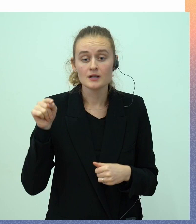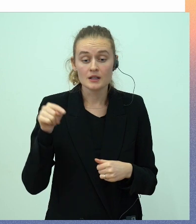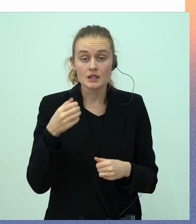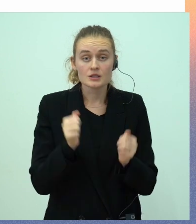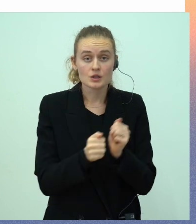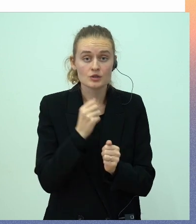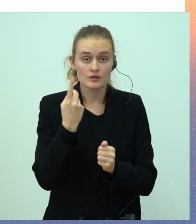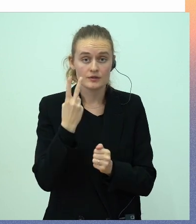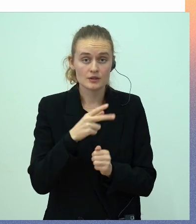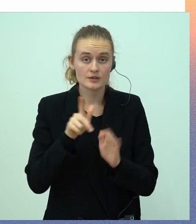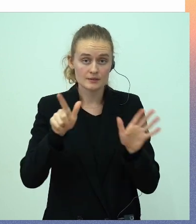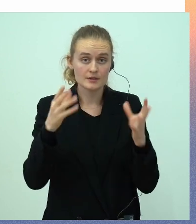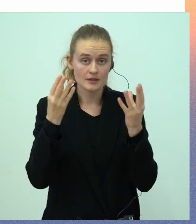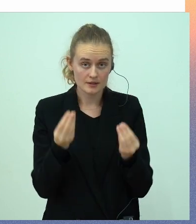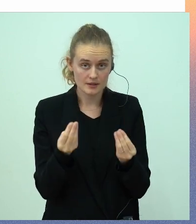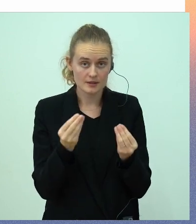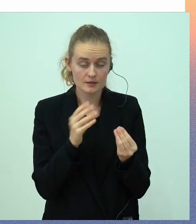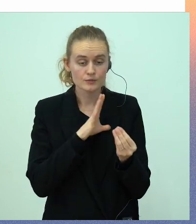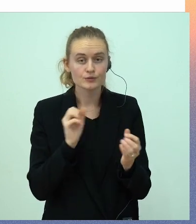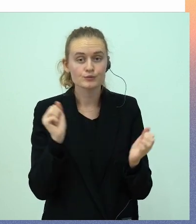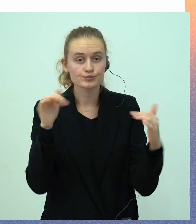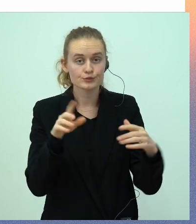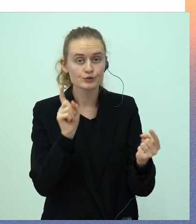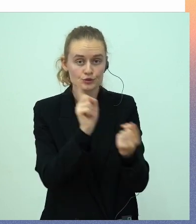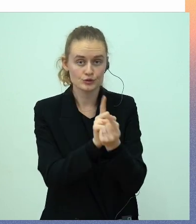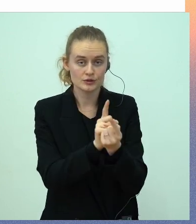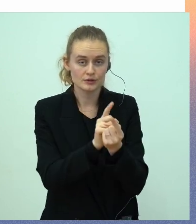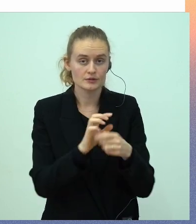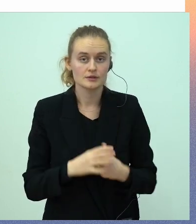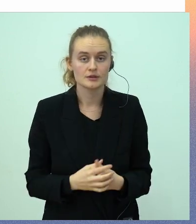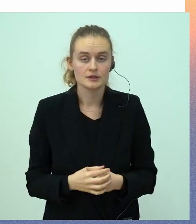sausio 27-ąją įvyko susitikimas,